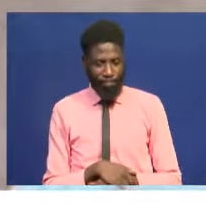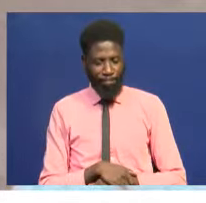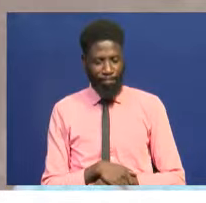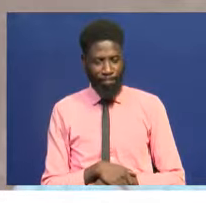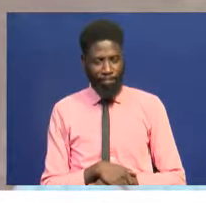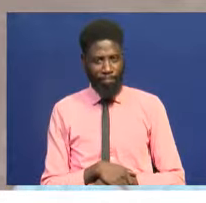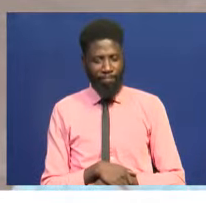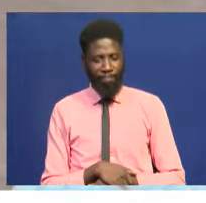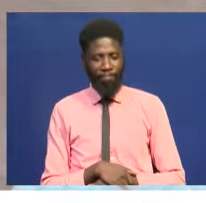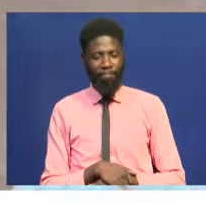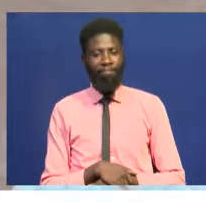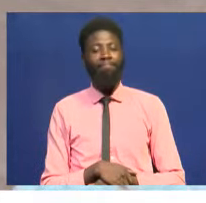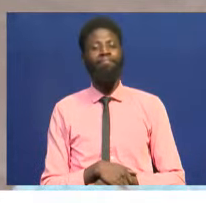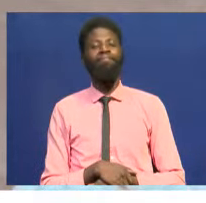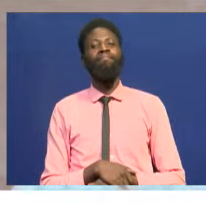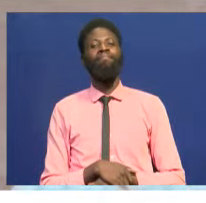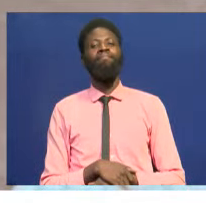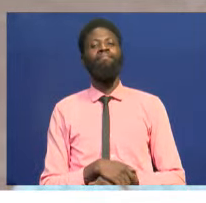Vile vile